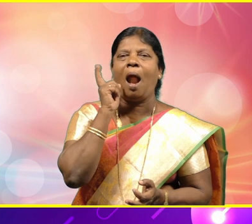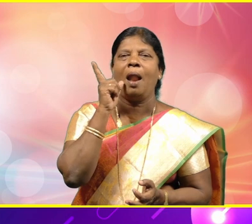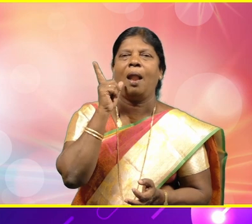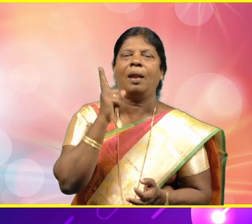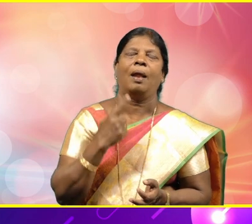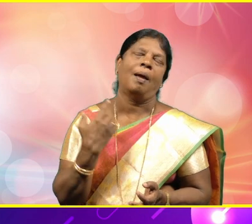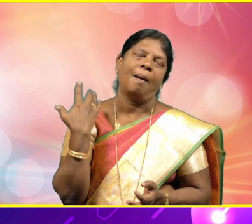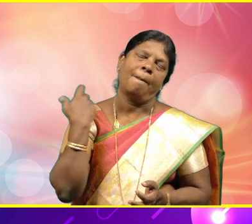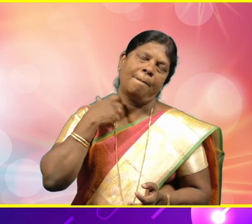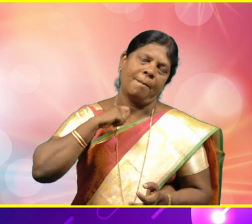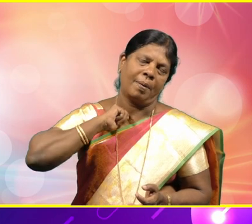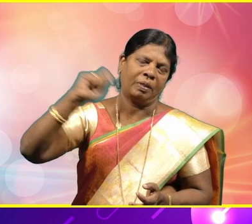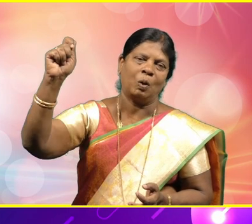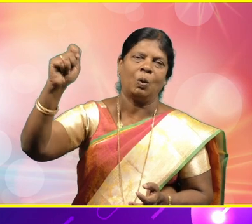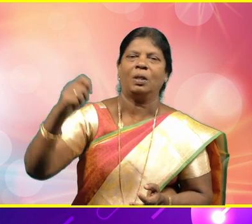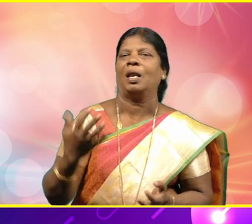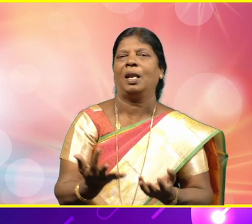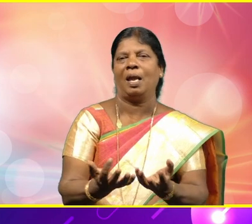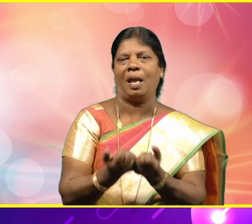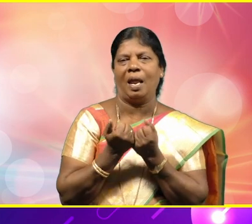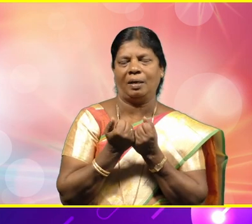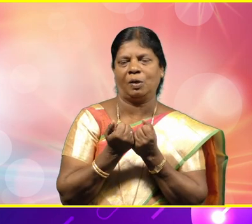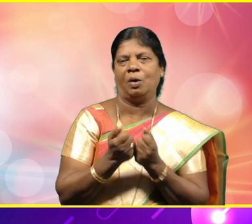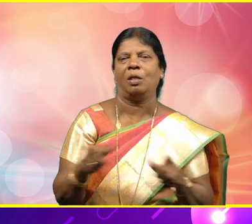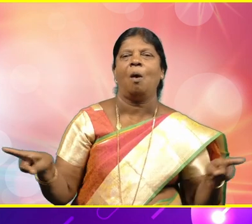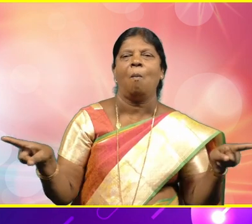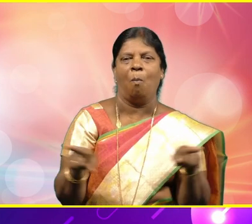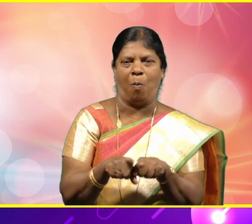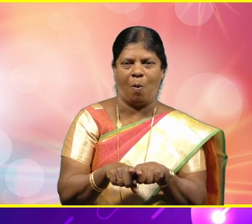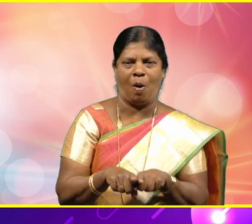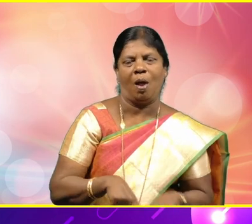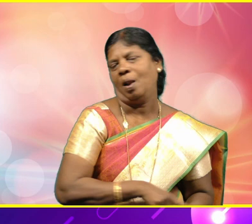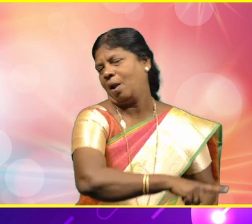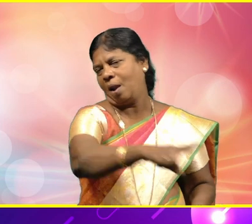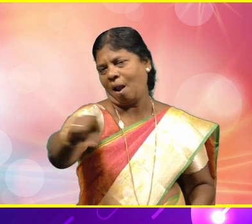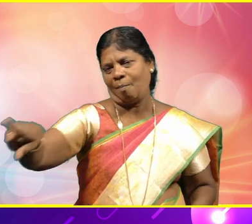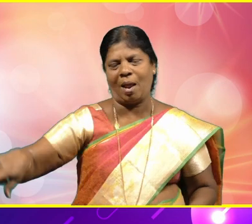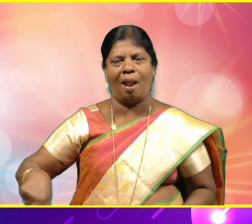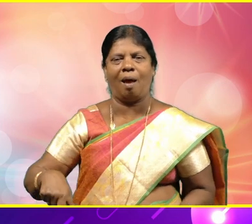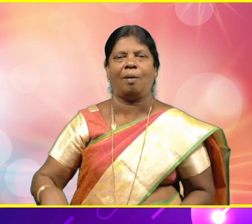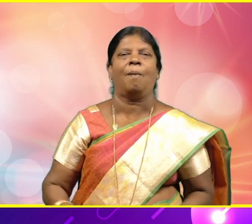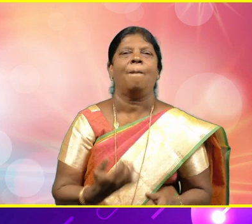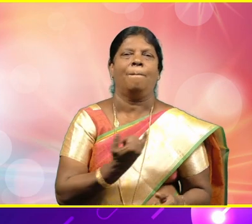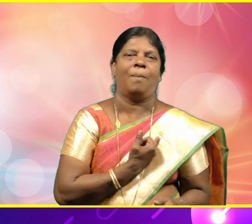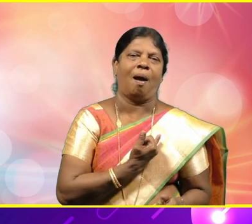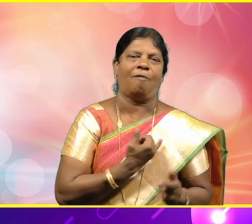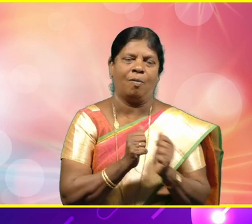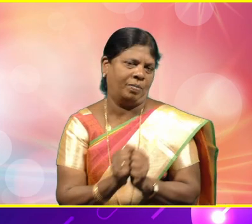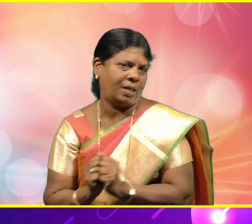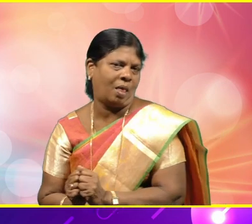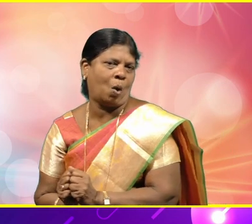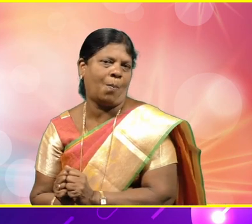காப்பாற்றி அண்ணன் மரண தண்டனையை ஏற்றுக்கொண்டது போல நாம்